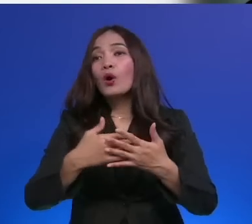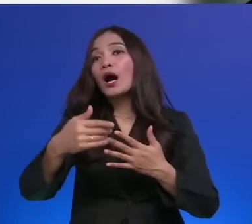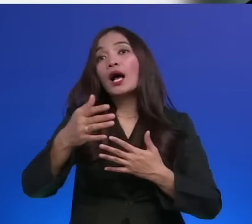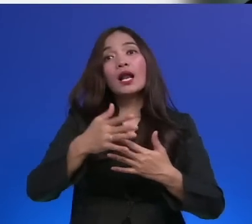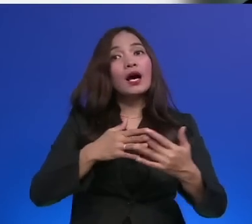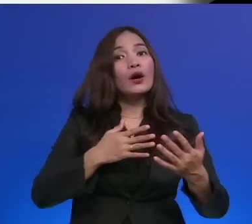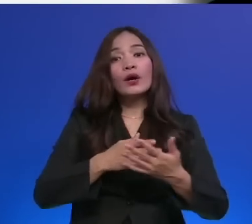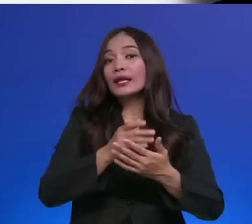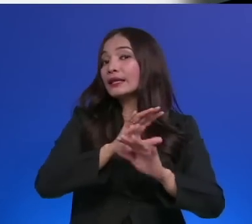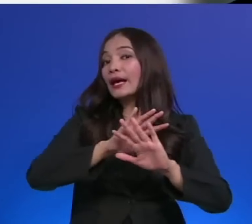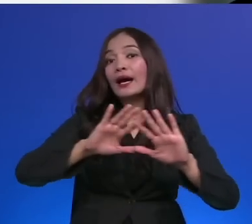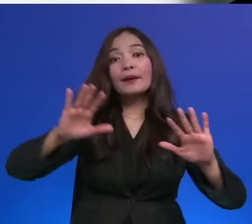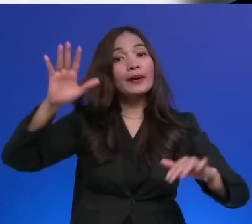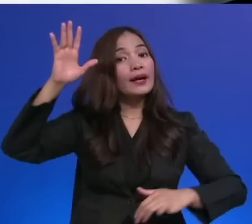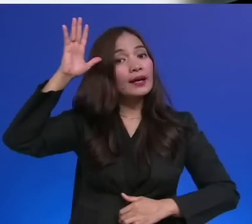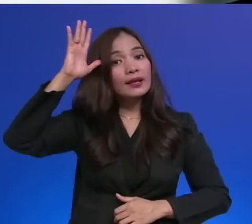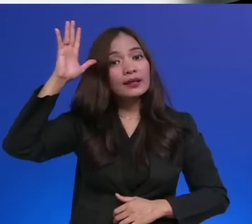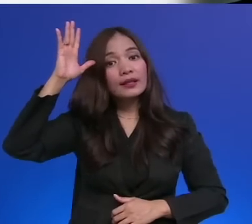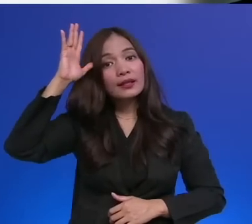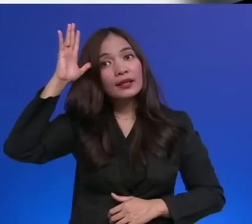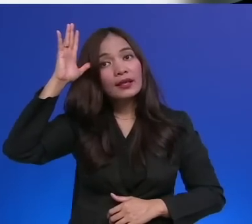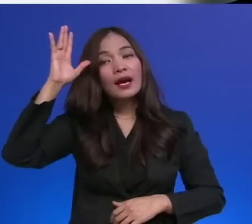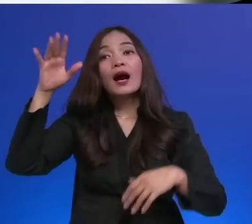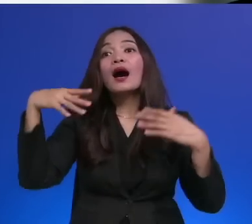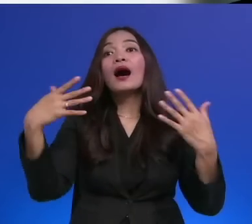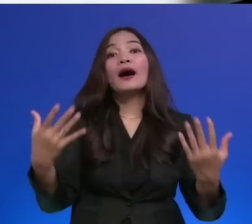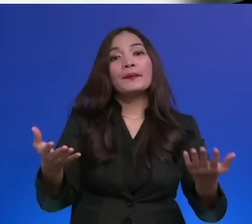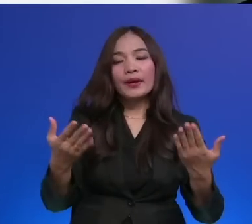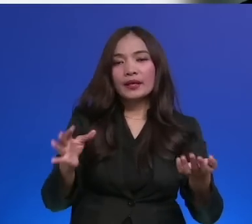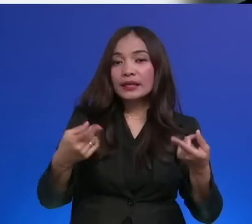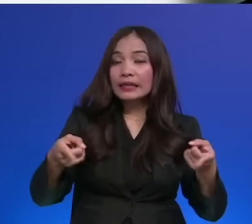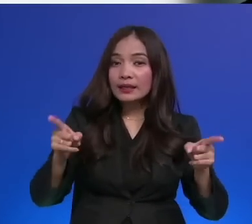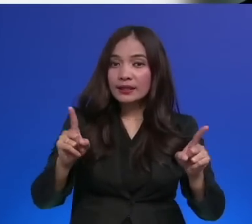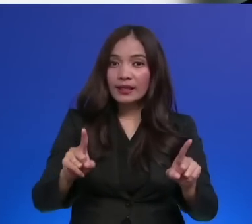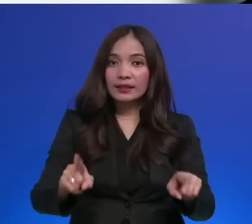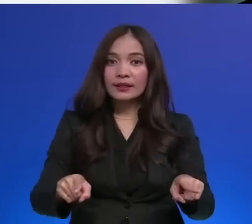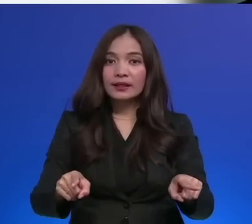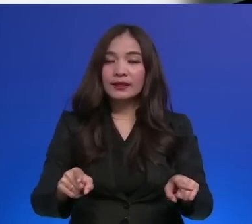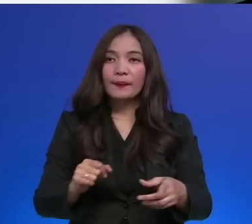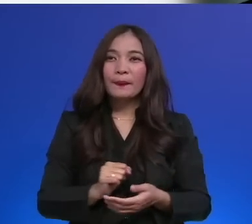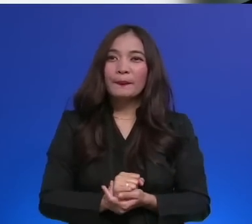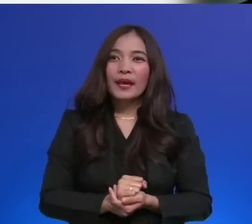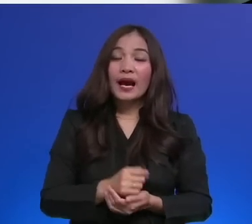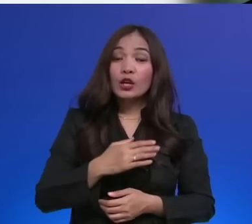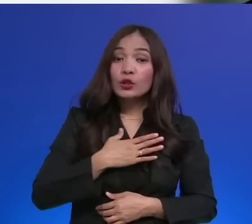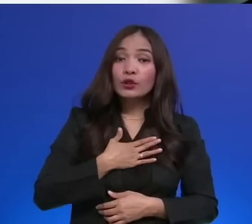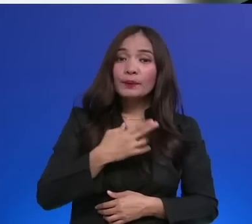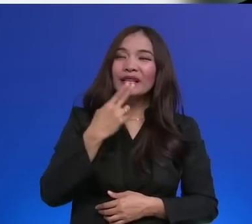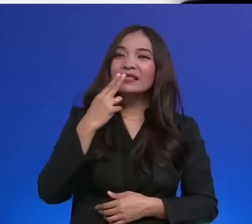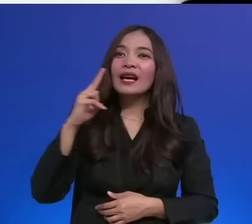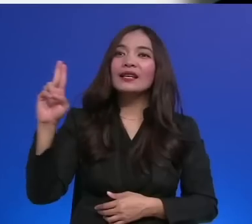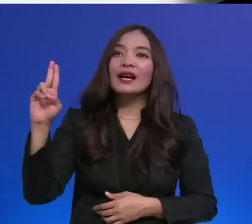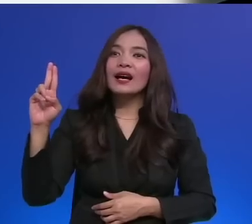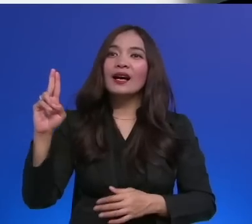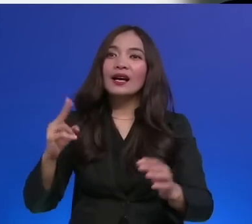Walau tak mengerti apa yang terjadi, aku